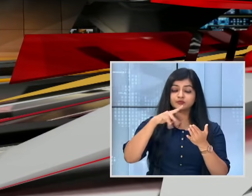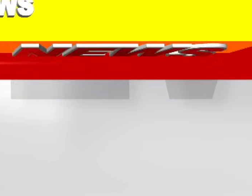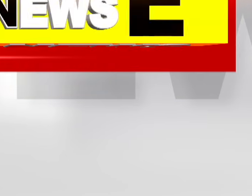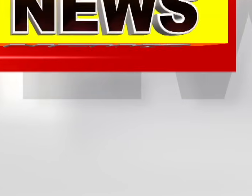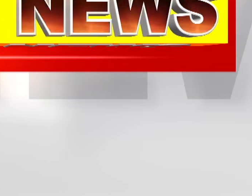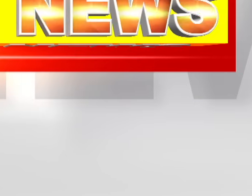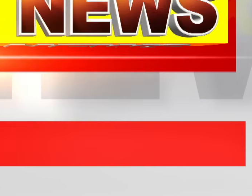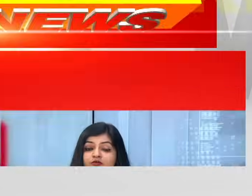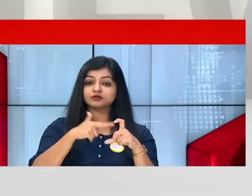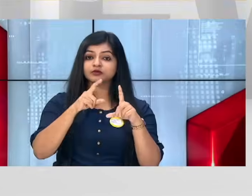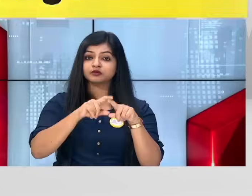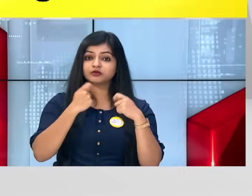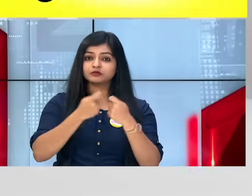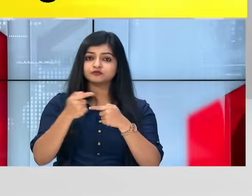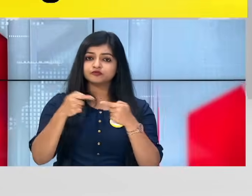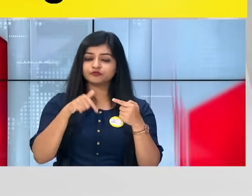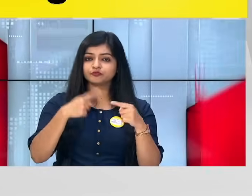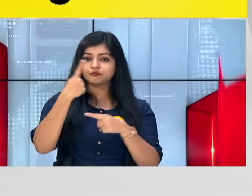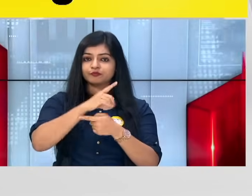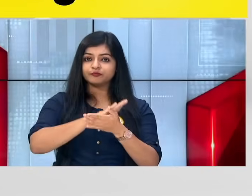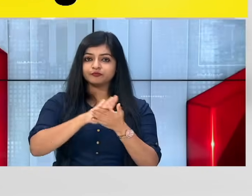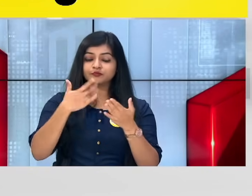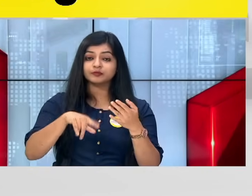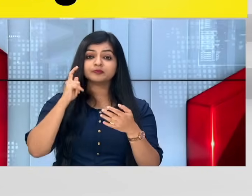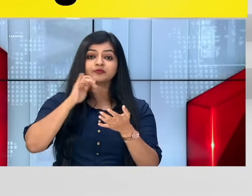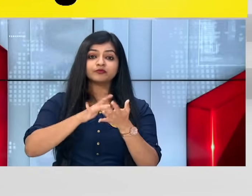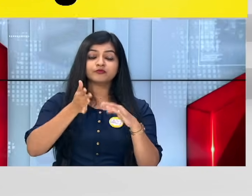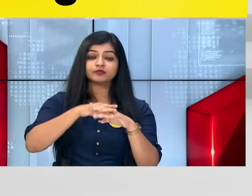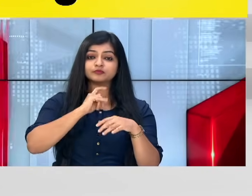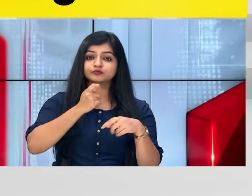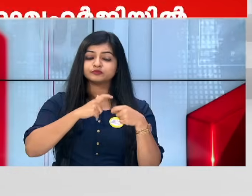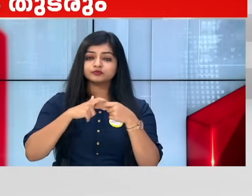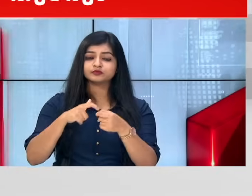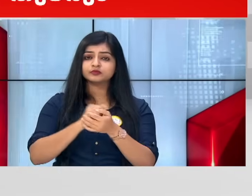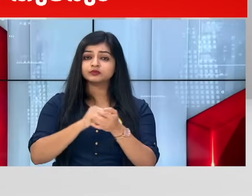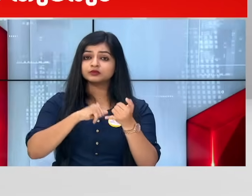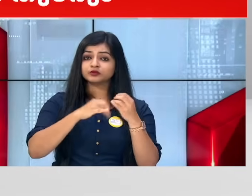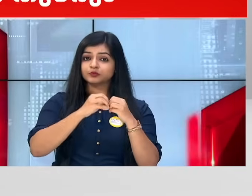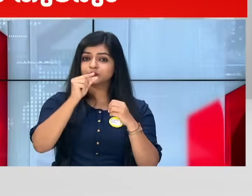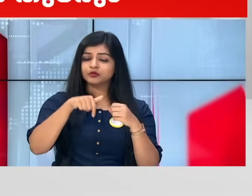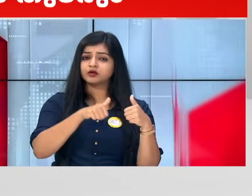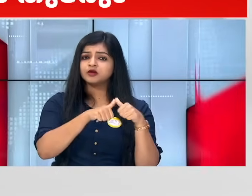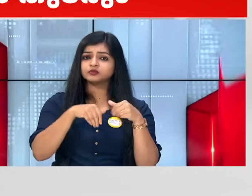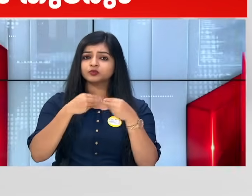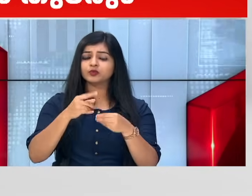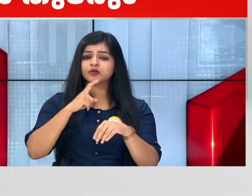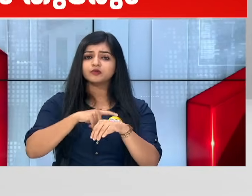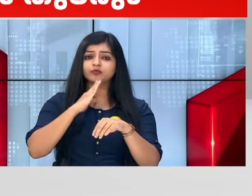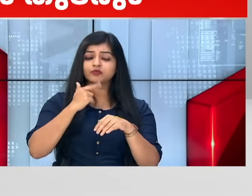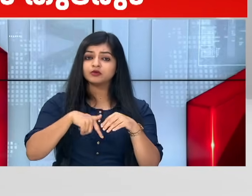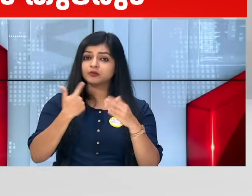പൂർത്തിയായി. വിവരങ്ങളുമായി മനീഷ് മൂർത്തി ചെന്നൈയിൽ നിന്നും ചേരുന്നുണ്ട്. മനീഷ്, സെന്തിൽ ബാലാജിയുടെ മറുപടി എപ്പോഴായിരിക്കും? ഈ തിങ്കളാഴ്ച തന്നെ അദ്ദേഹം മറുപടി